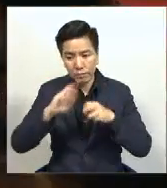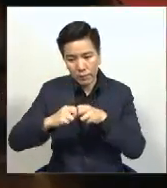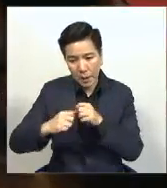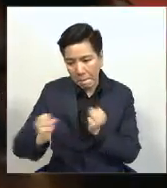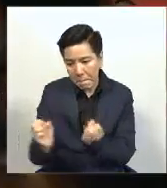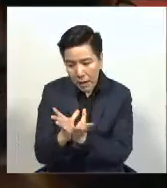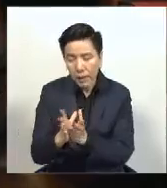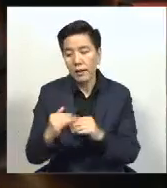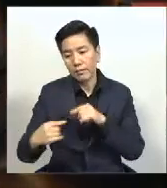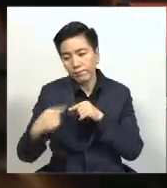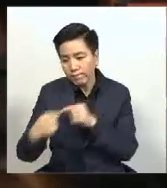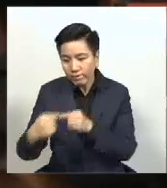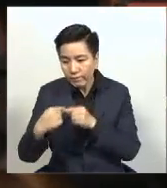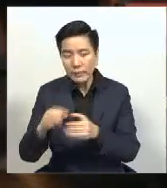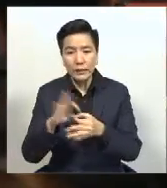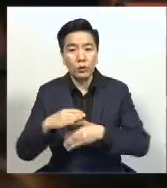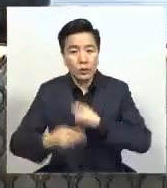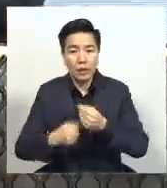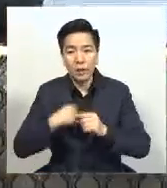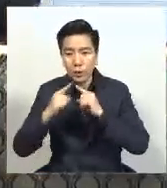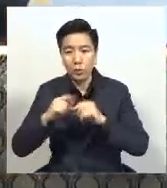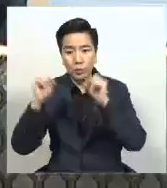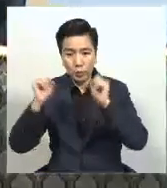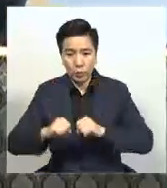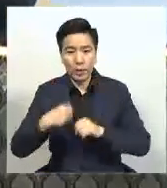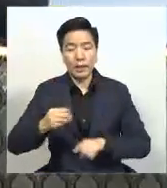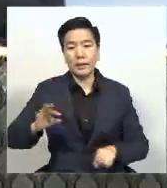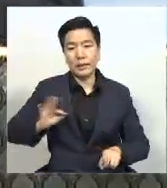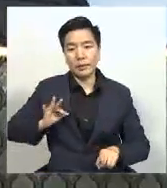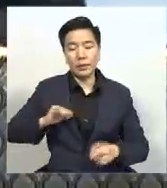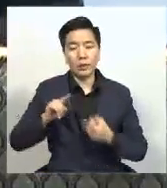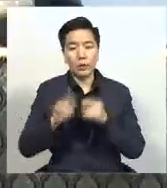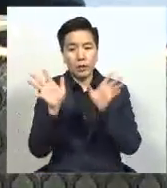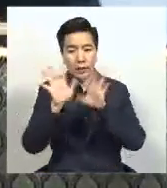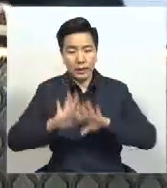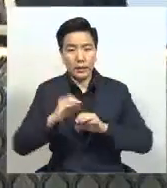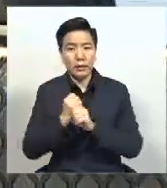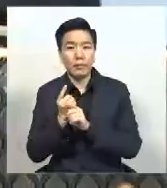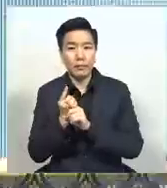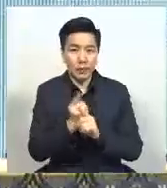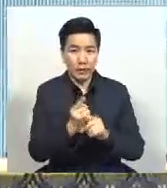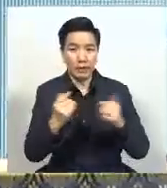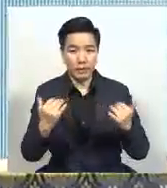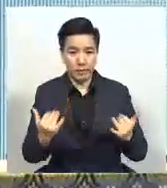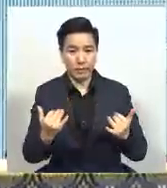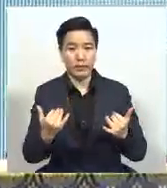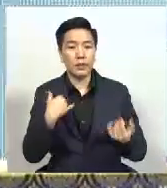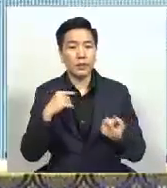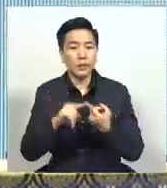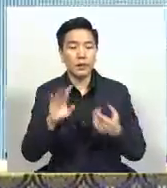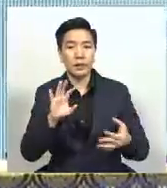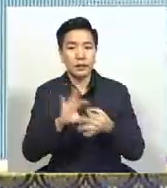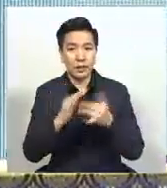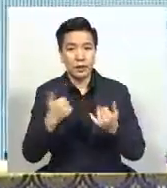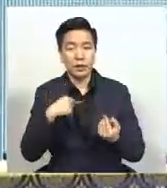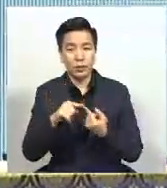หากรณีพิพาททางการค้าและส่งเสริมให้สมาชิกอาเซียนปฏิบัติตามพันธกรณีนอกจากนี้นะคะยัง